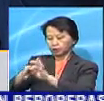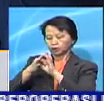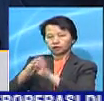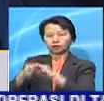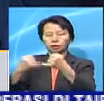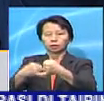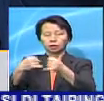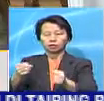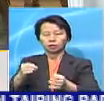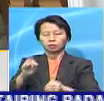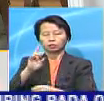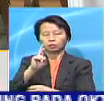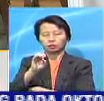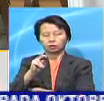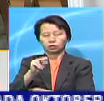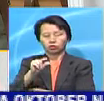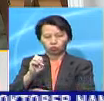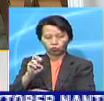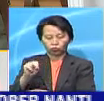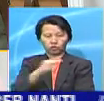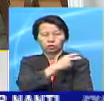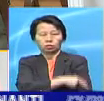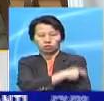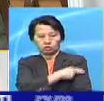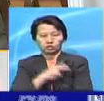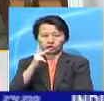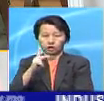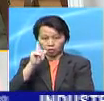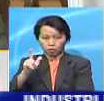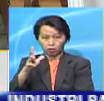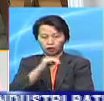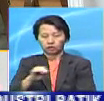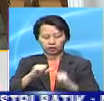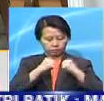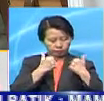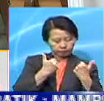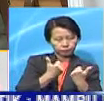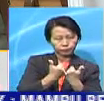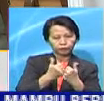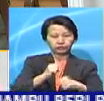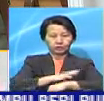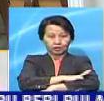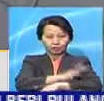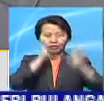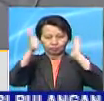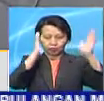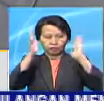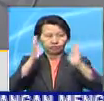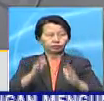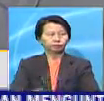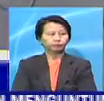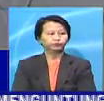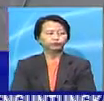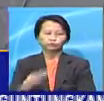Jabatan Radioterapi dan Onkologi, Hospital Kuala Lumpur dan Persatuan Kebangsaan Kanser Malaysia. We would want